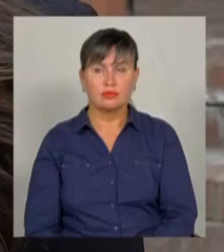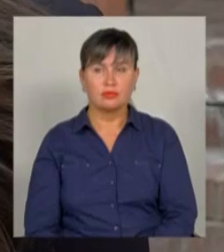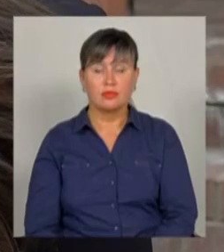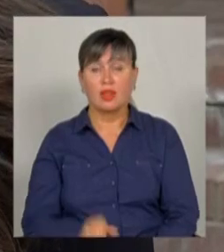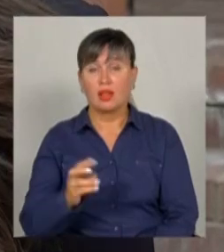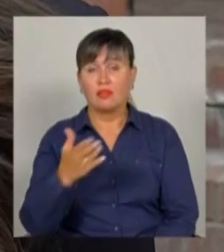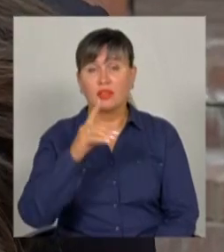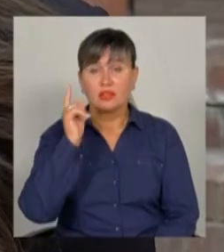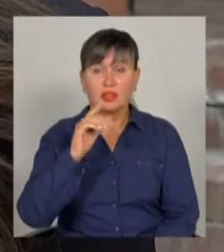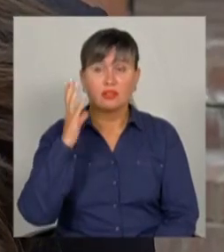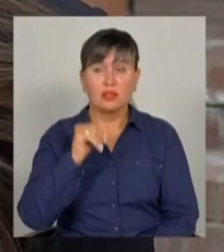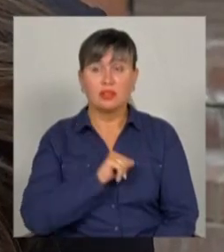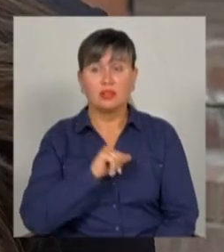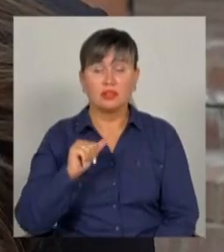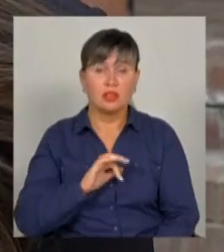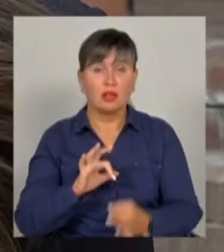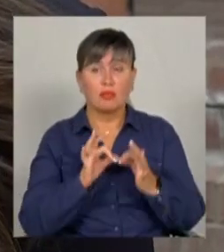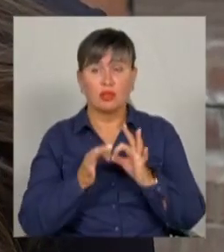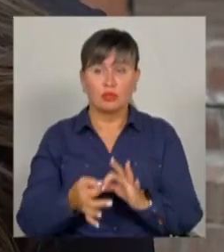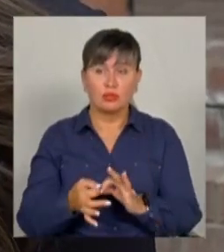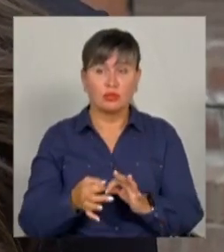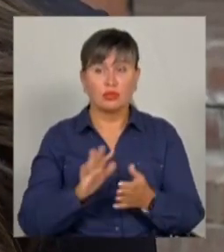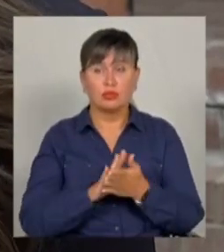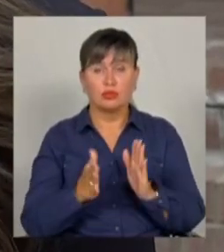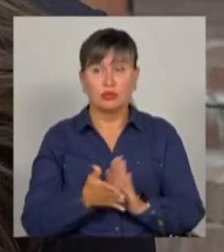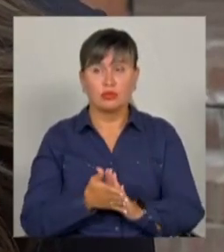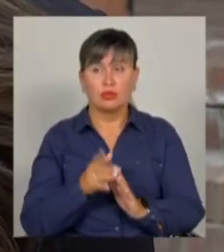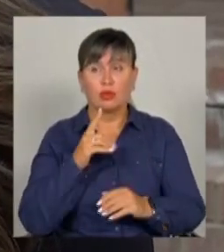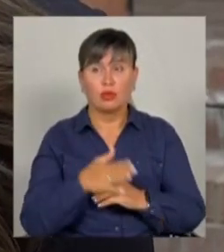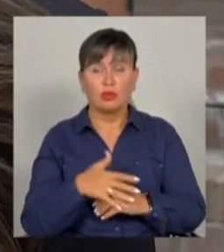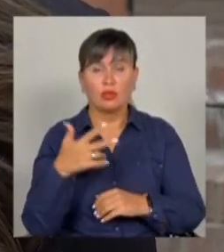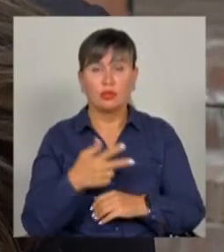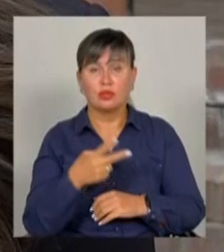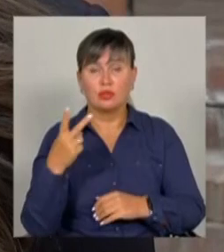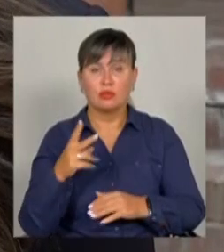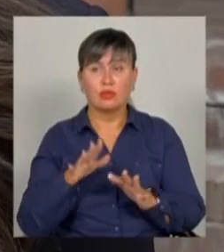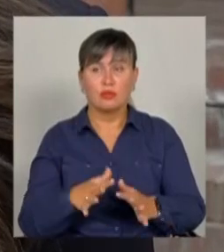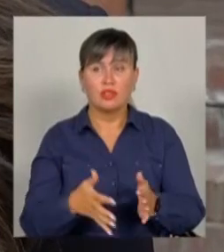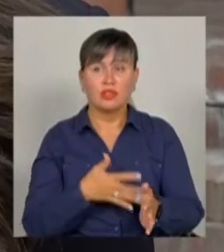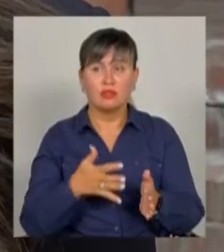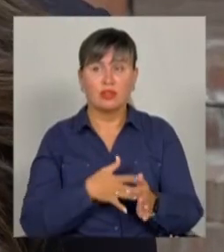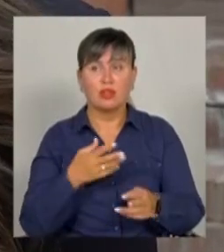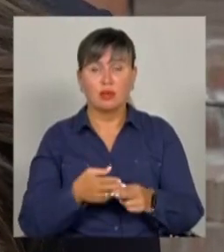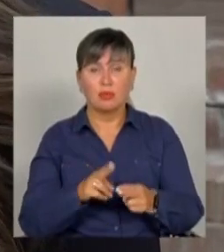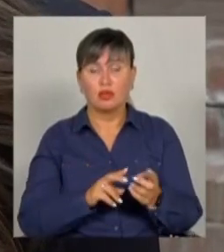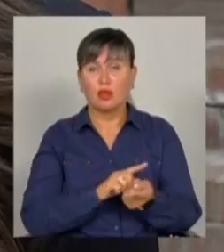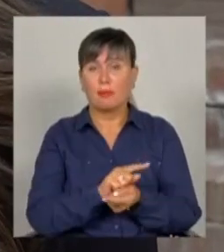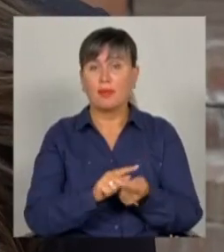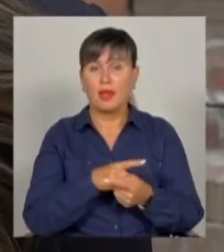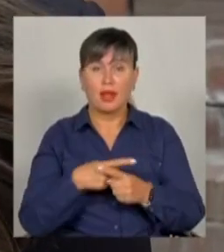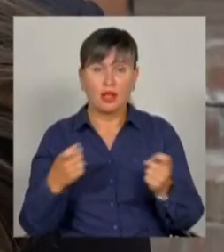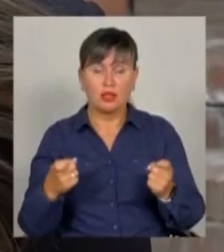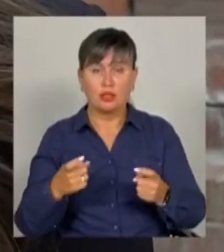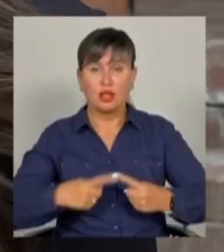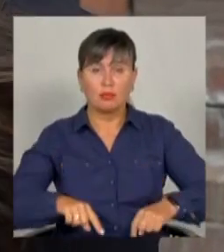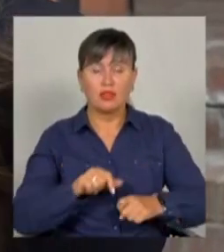Как вы знаете, в Алматы самая сложная ситуация с расселением студентов. Около 32 тысяч мест не хватает, поэтому модернизация гостиничных